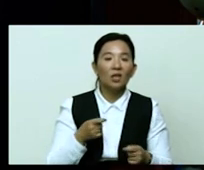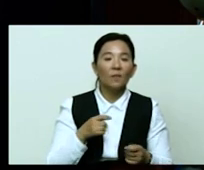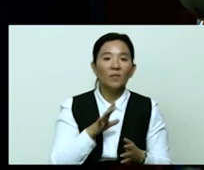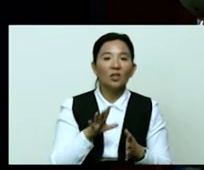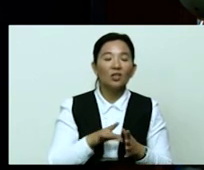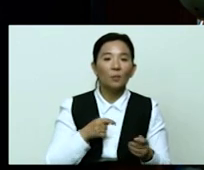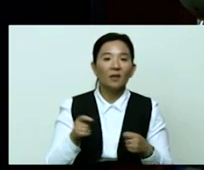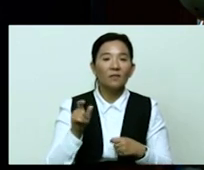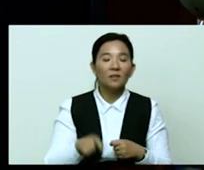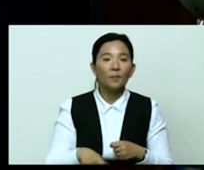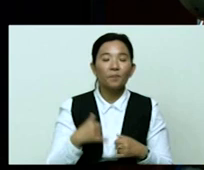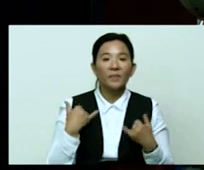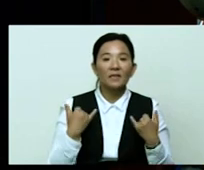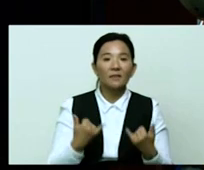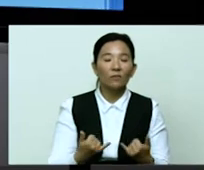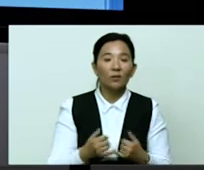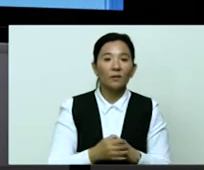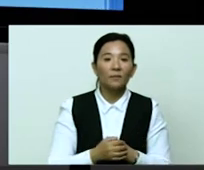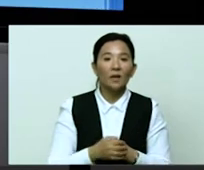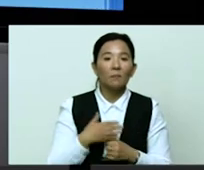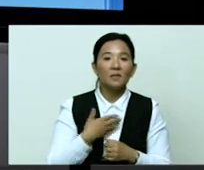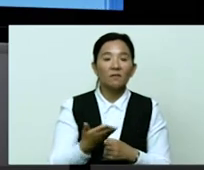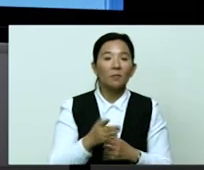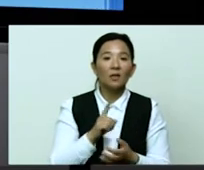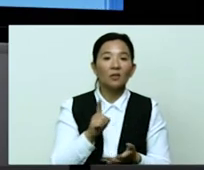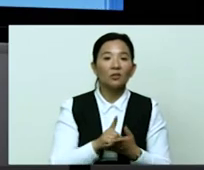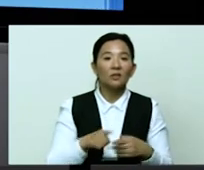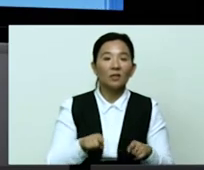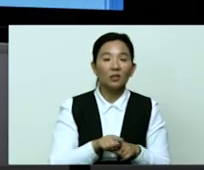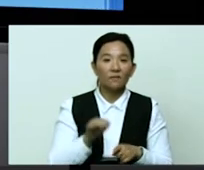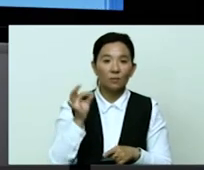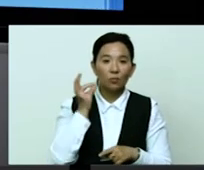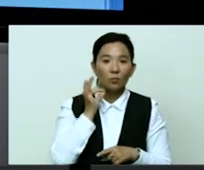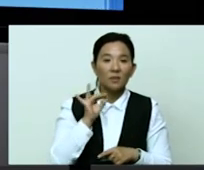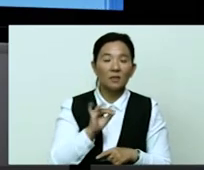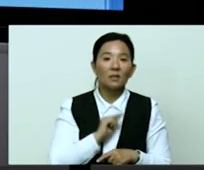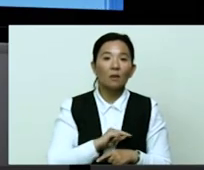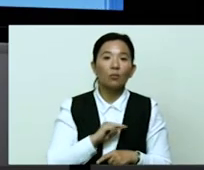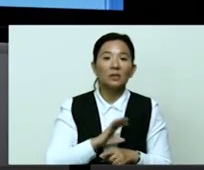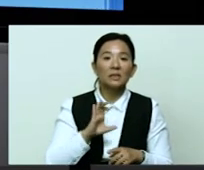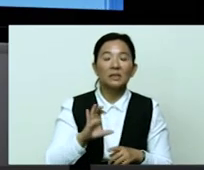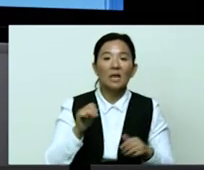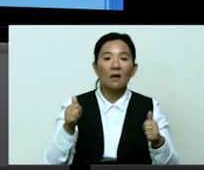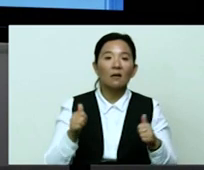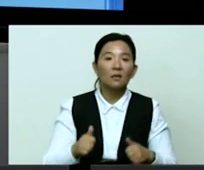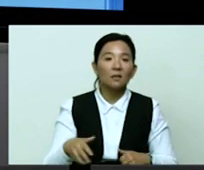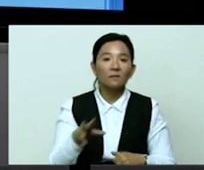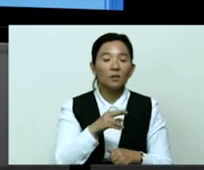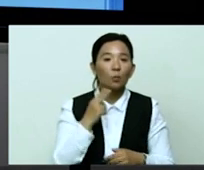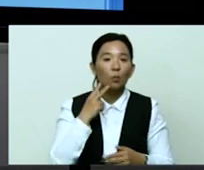правителем. Сегодня мы с вами должны также вспомнить и работу с картой. Как вы